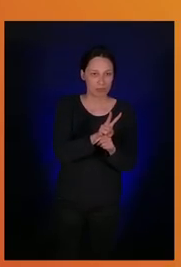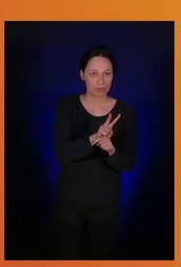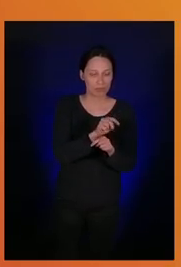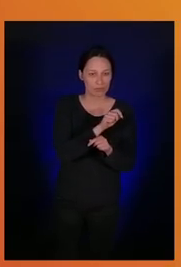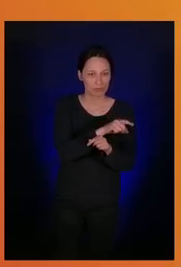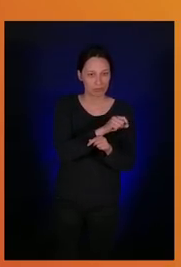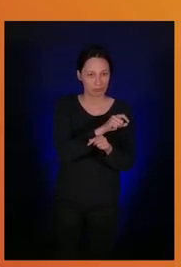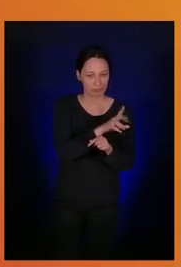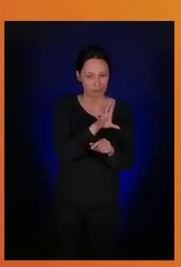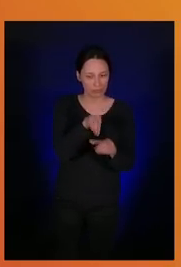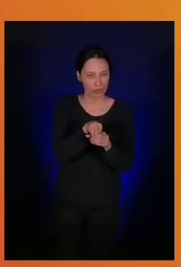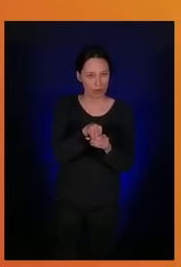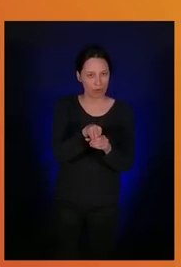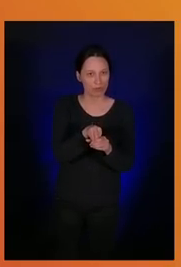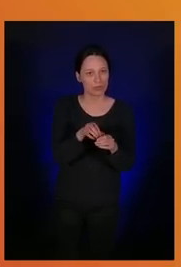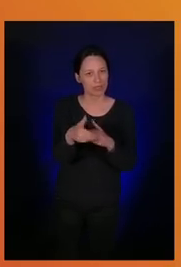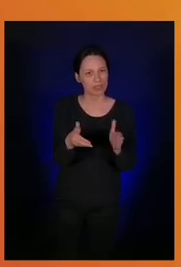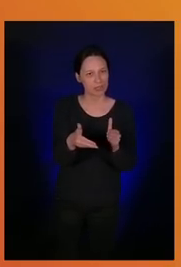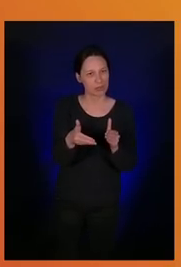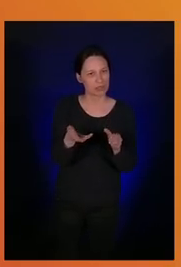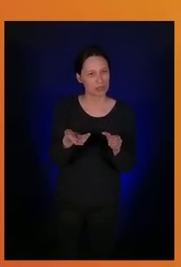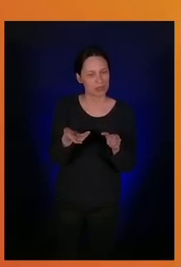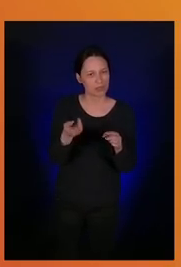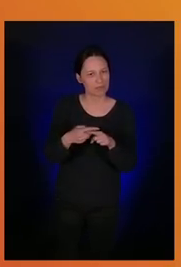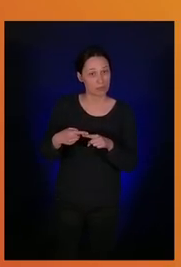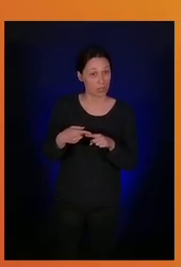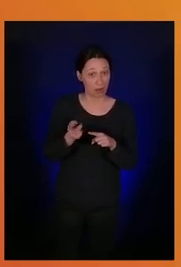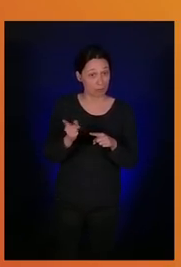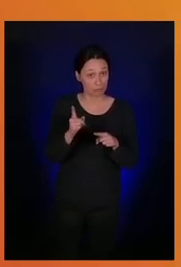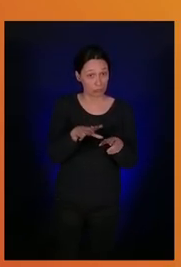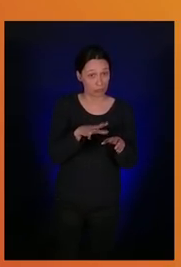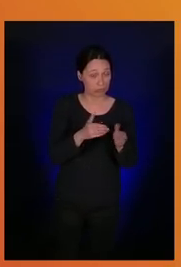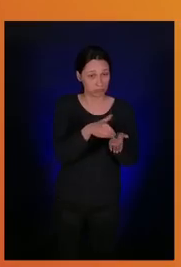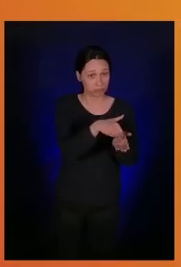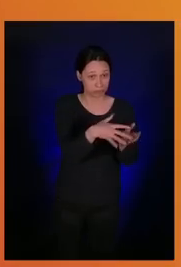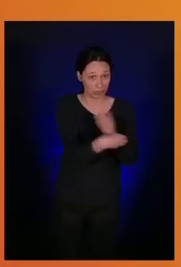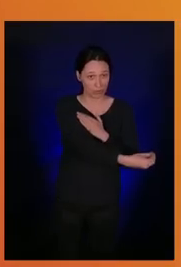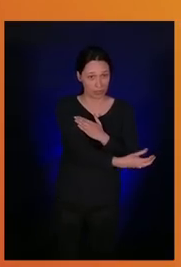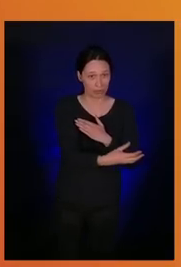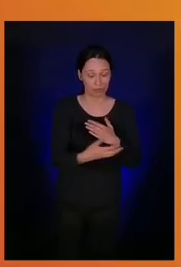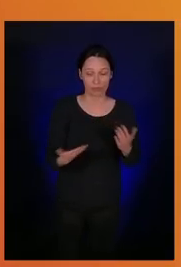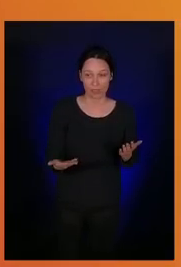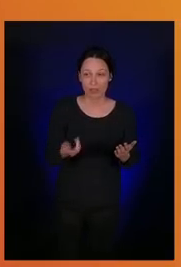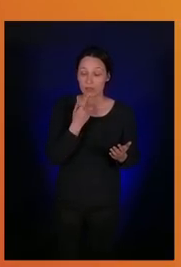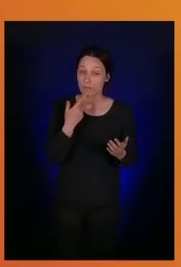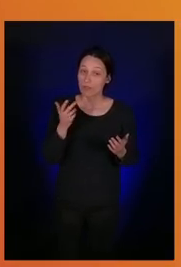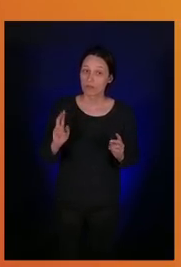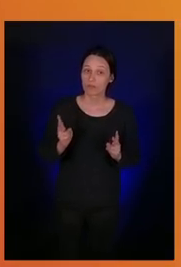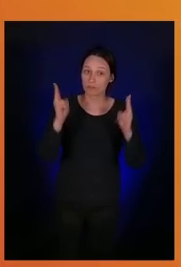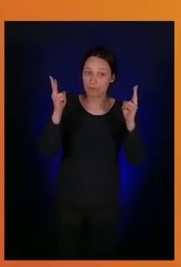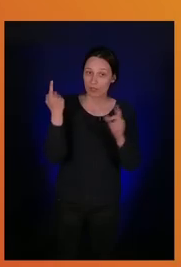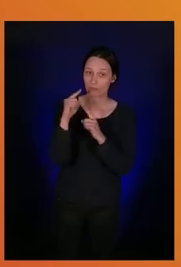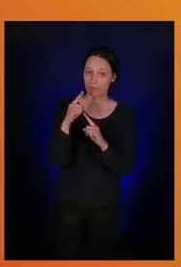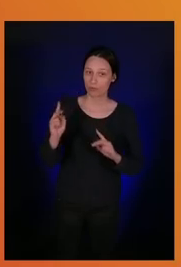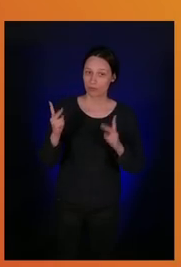n'est pas dans notre champ fédéral. Je vous remercie. Vive la CGT, vive la lutte. Merci Grégory. Au micro numéro 4 de la Londres, Clarisse,